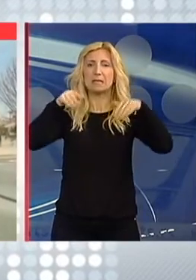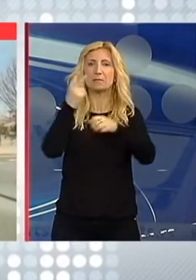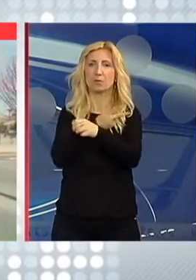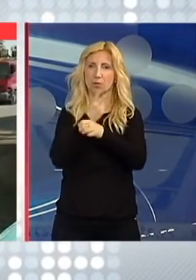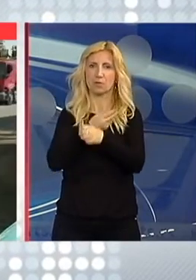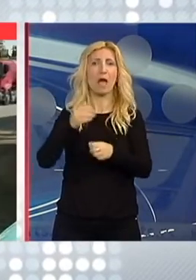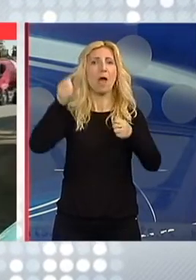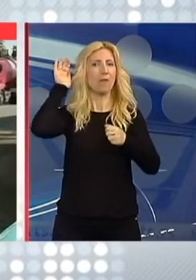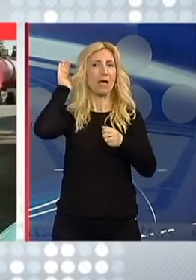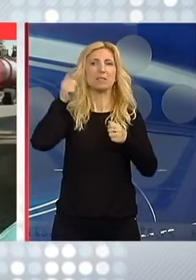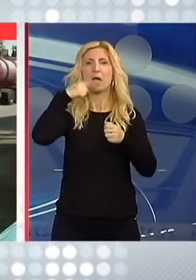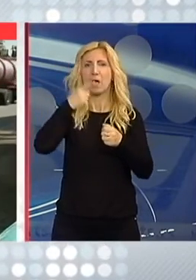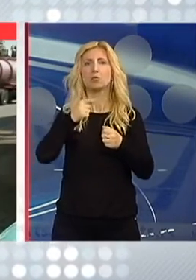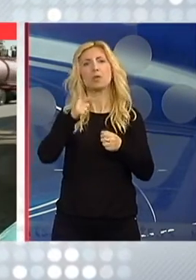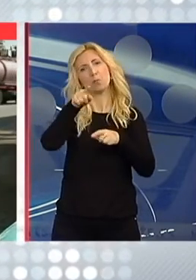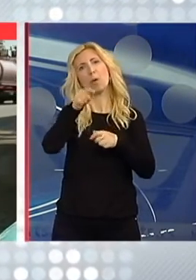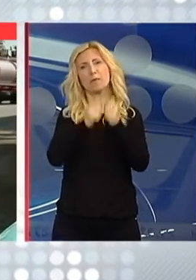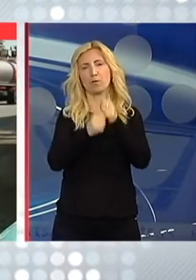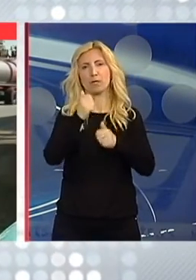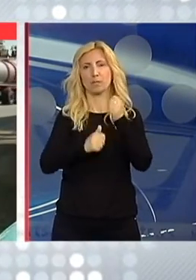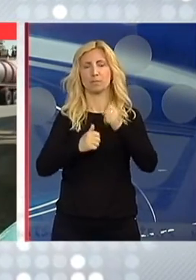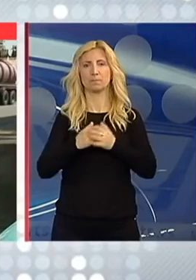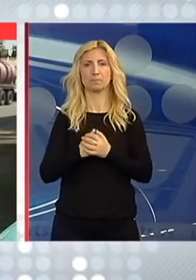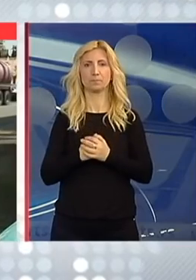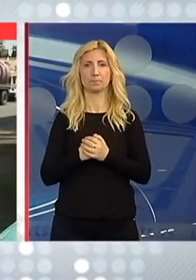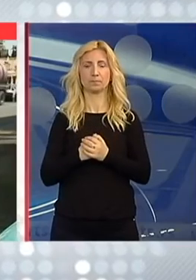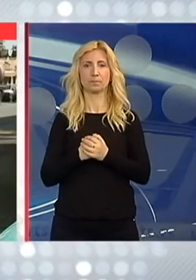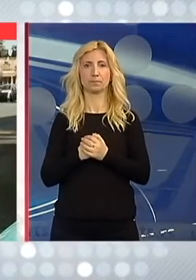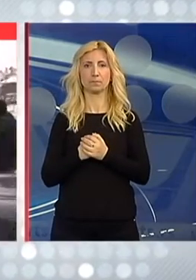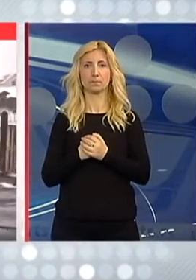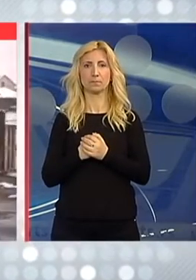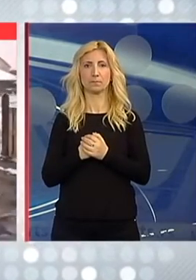državi. Vlasti kažu da je reč o terorizmu.